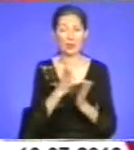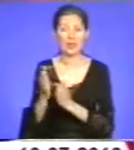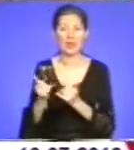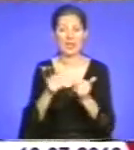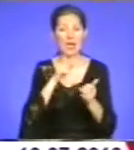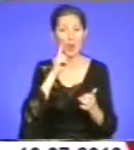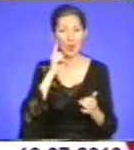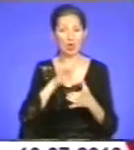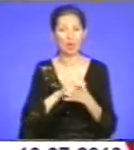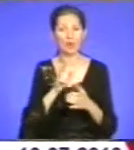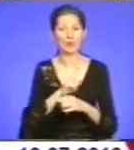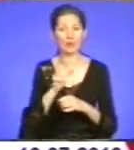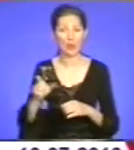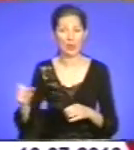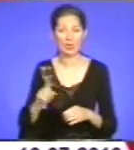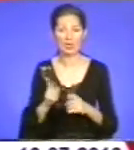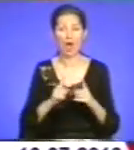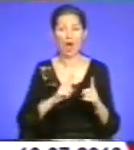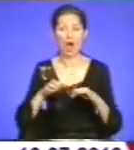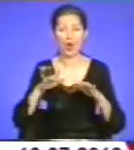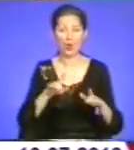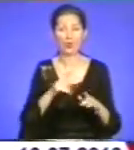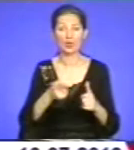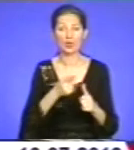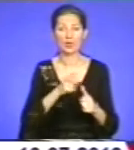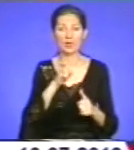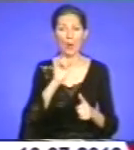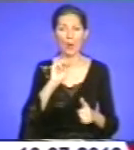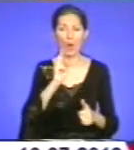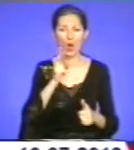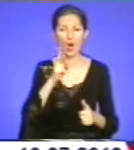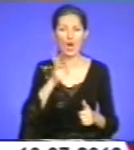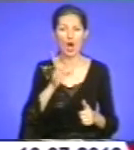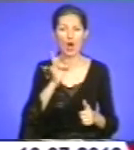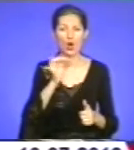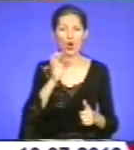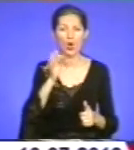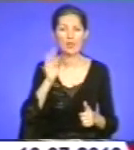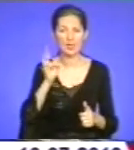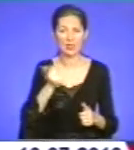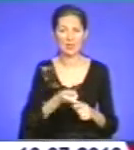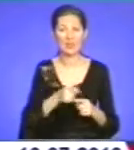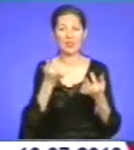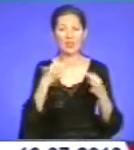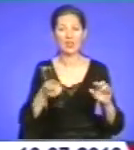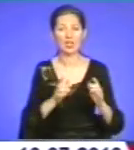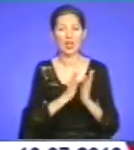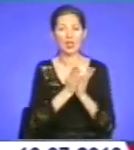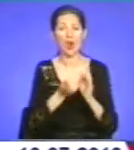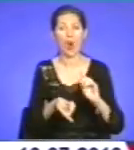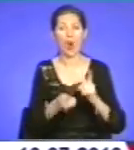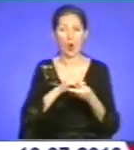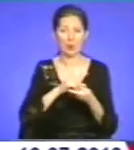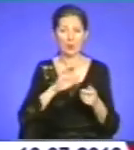молоді ознайомлює тернополян з рухом, що називається «буккросинг». Це вільний книгообмін. Після прочитання книгу